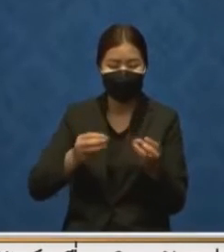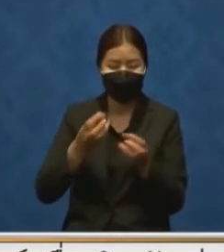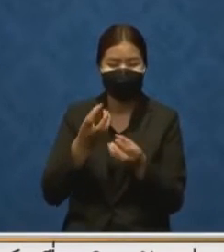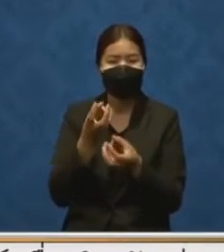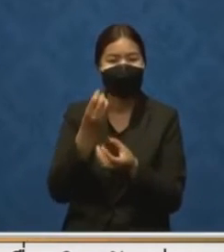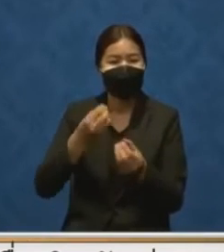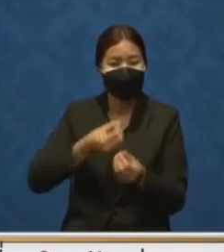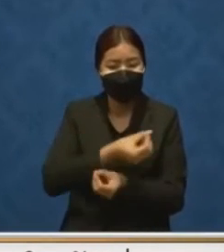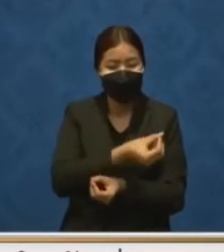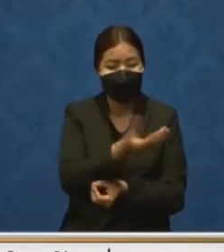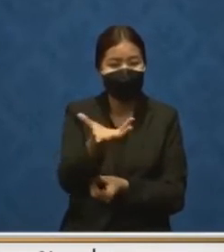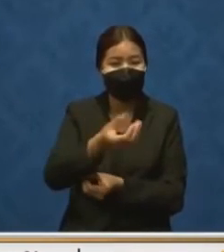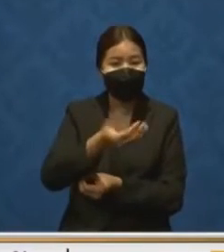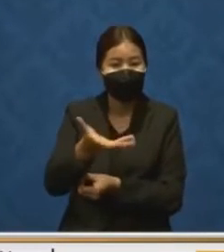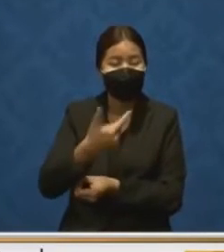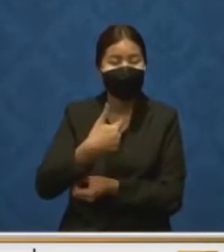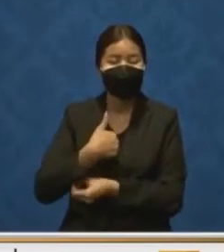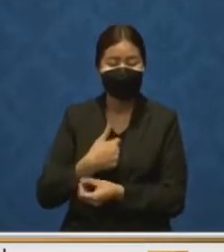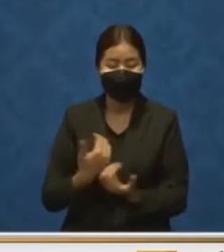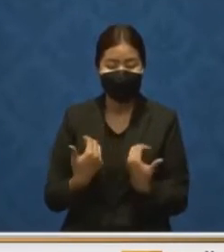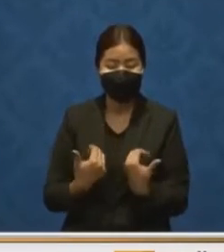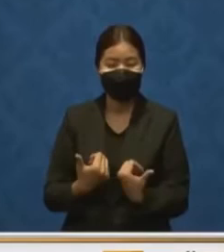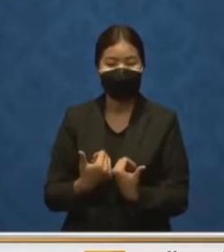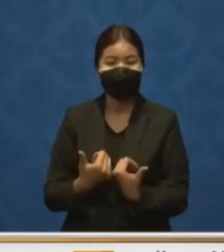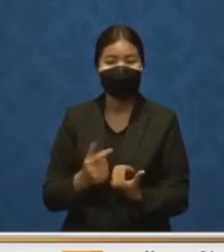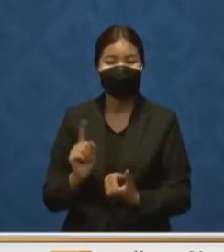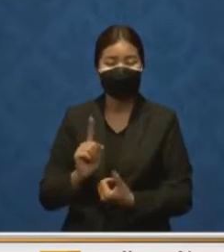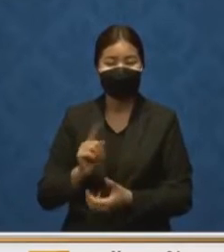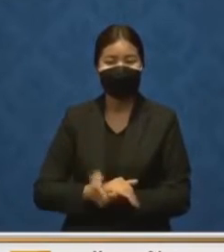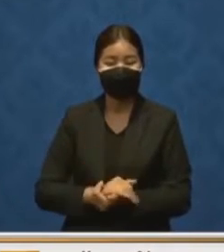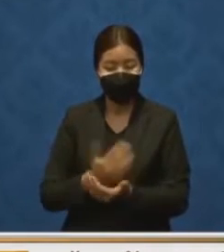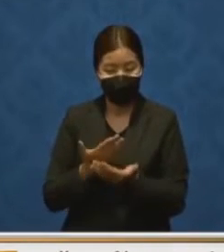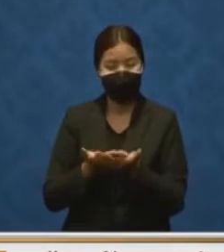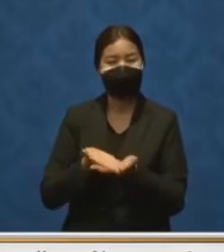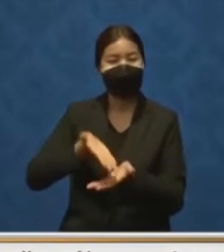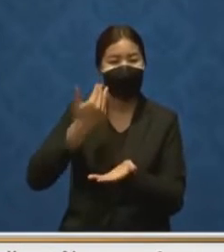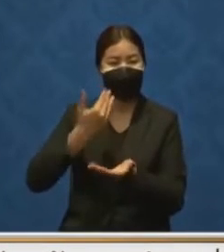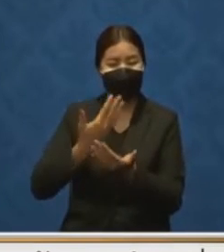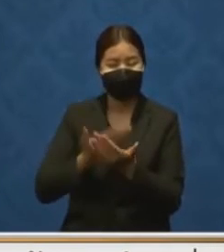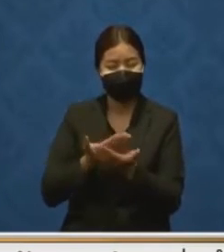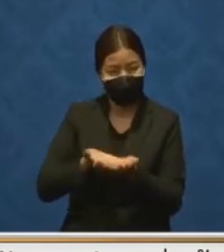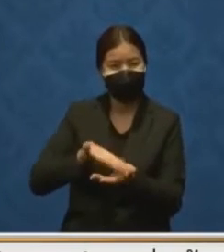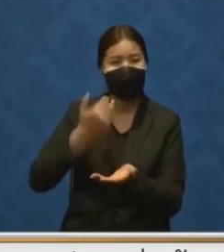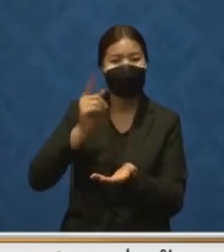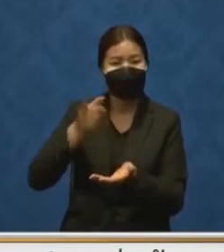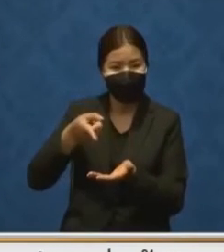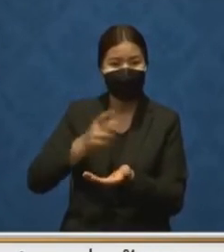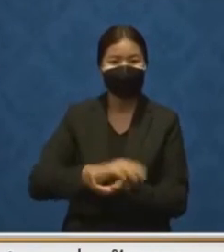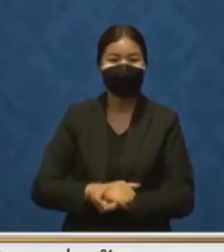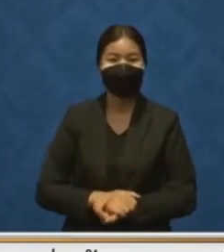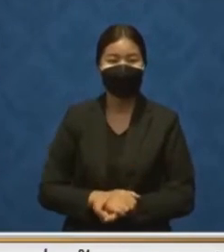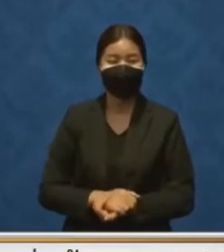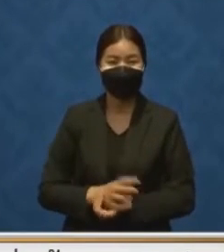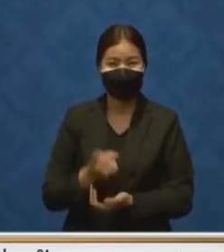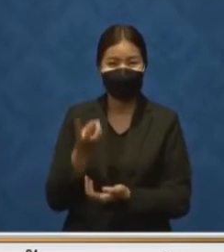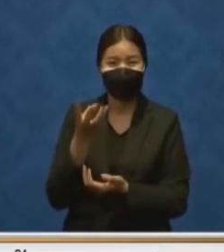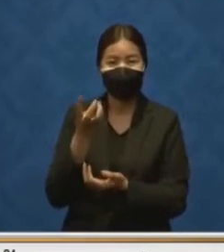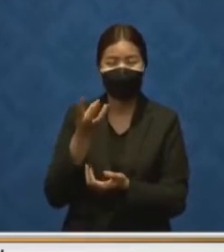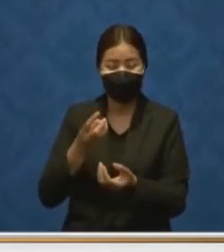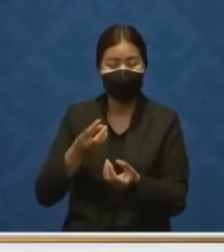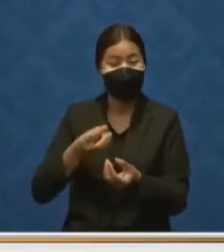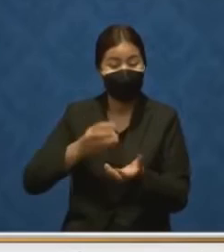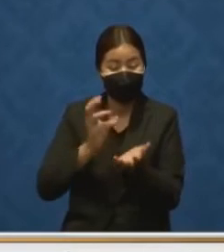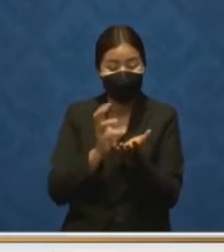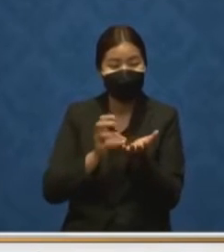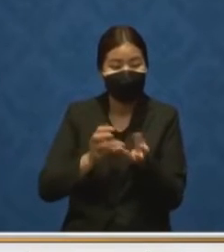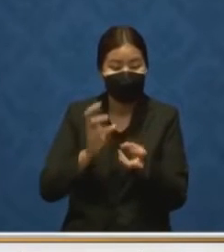เรื่องที่ต้องยอมรความจิอีกเรื่องนึเช่นเดียวกันว่าปุยแง..ขึ้นจริงครับสิ่นี้เป็นเรื่